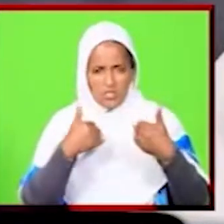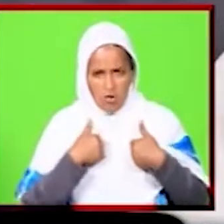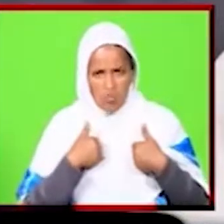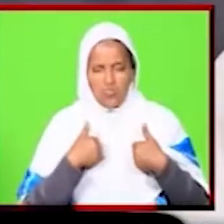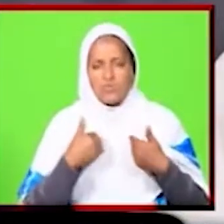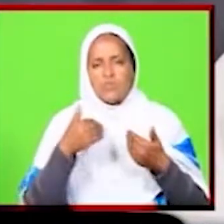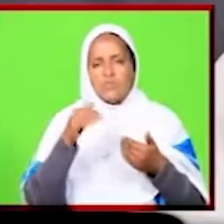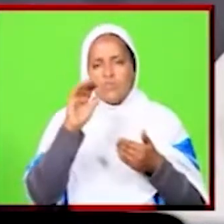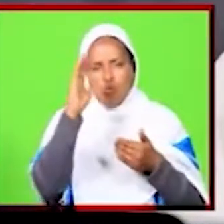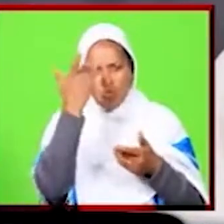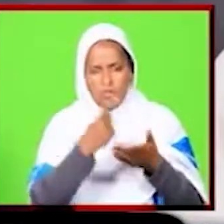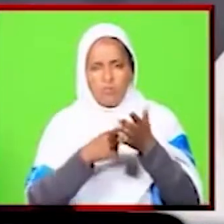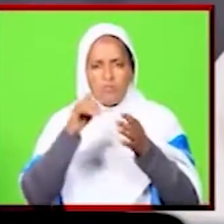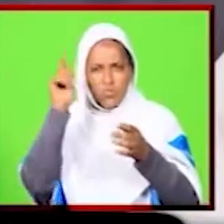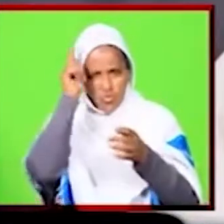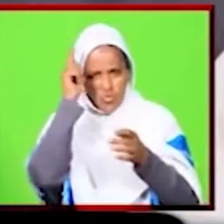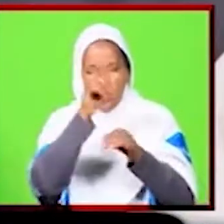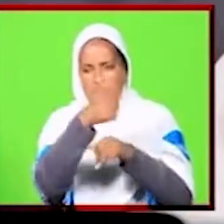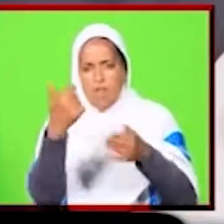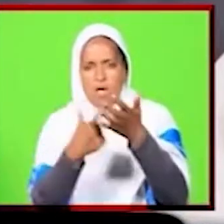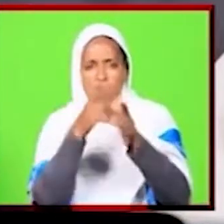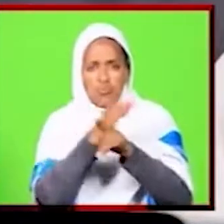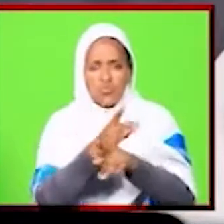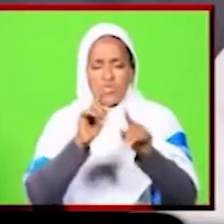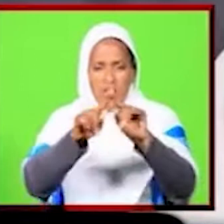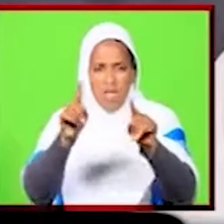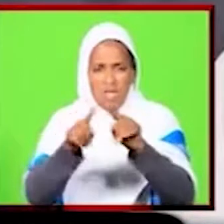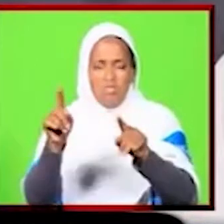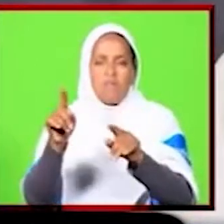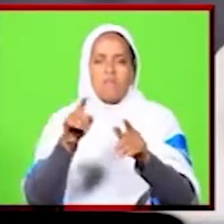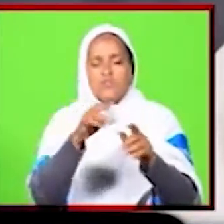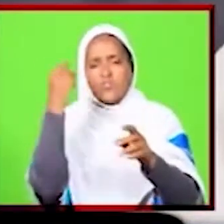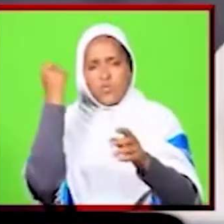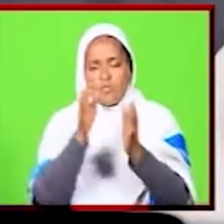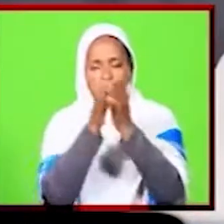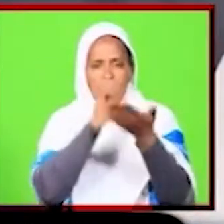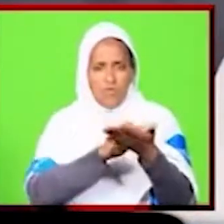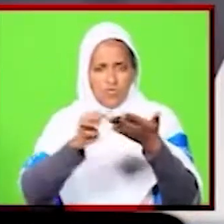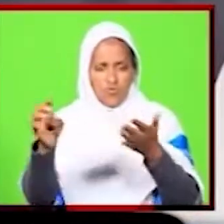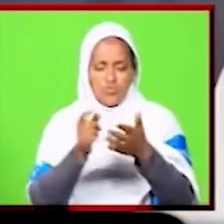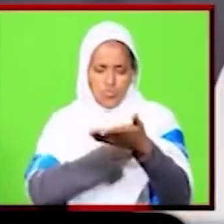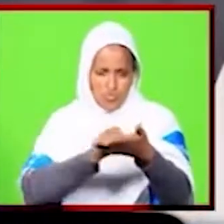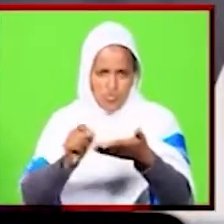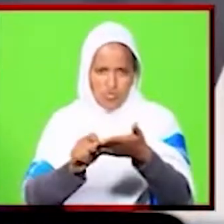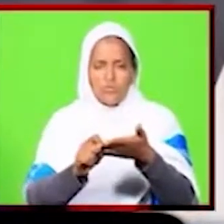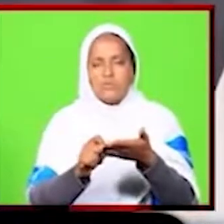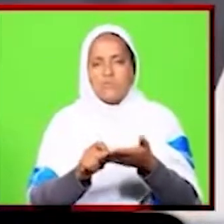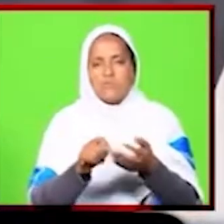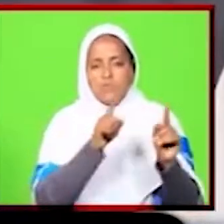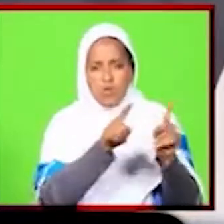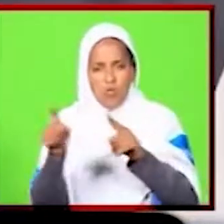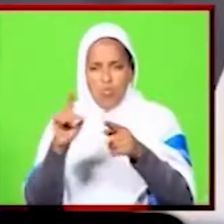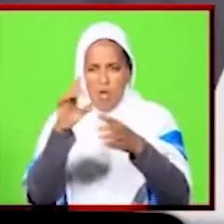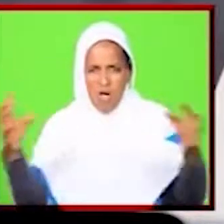በግዕዝ ያሉትን በኮፕቲክ በአርሜኒያ በጆርጂያና በመሳሰሉ ያሉትን የተለያዩ ጥንታዊ የመጽሐፍ ቅዱስ ጽሑፎች